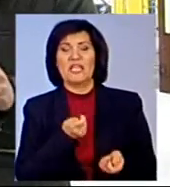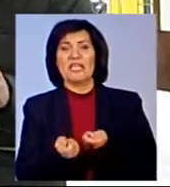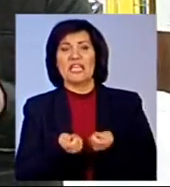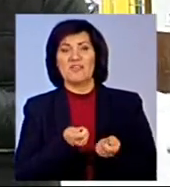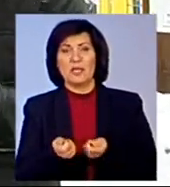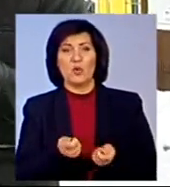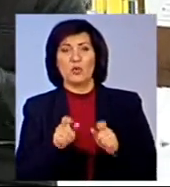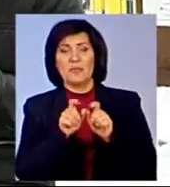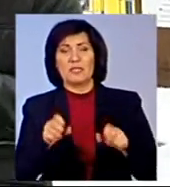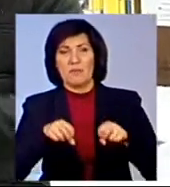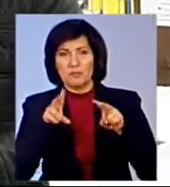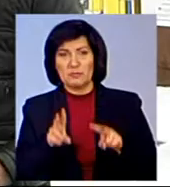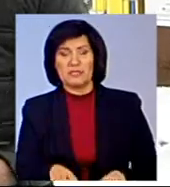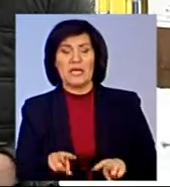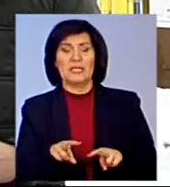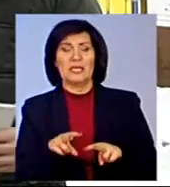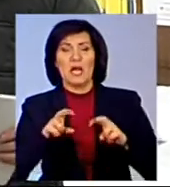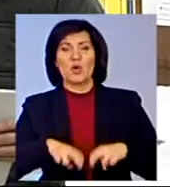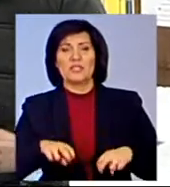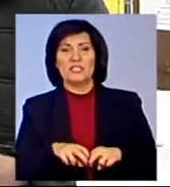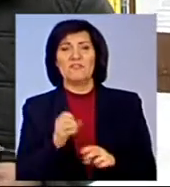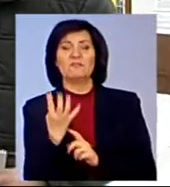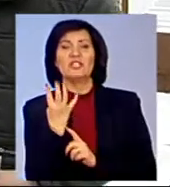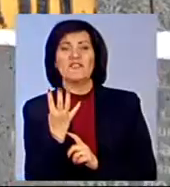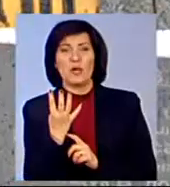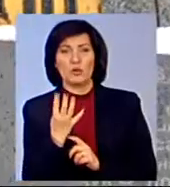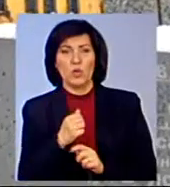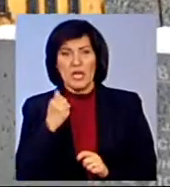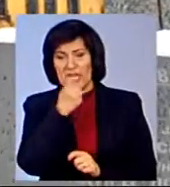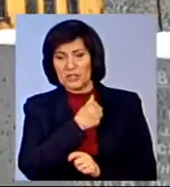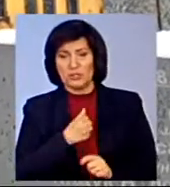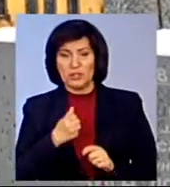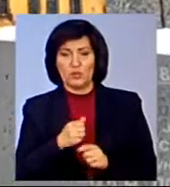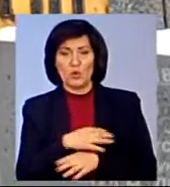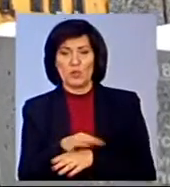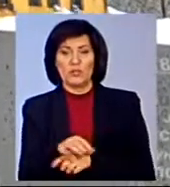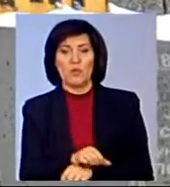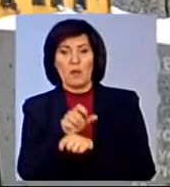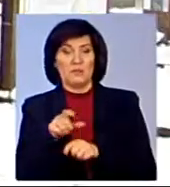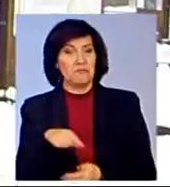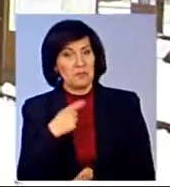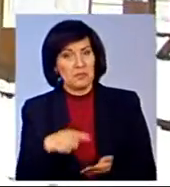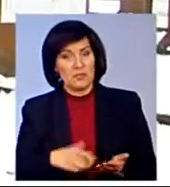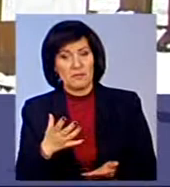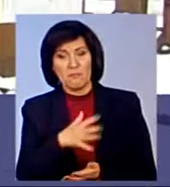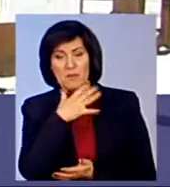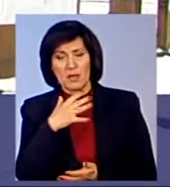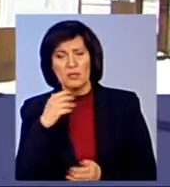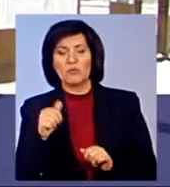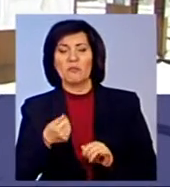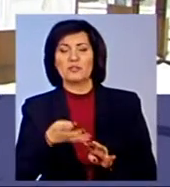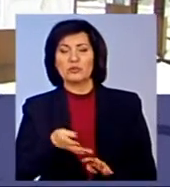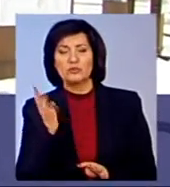Департаменту спеціальних розслідувань у 4-ту річницю розстрілів на Майдані? Питань, певно, багато. І, звичайно, в першу